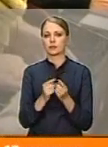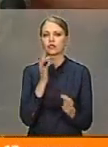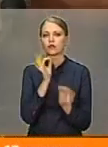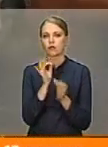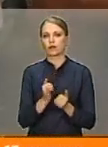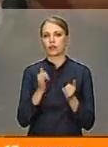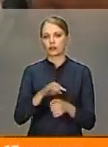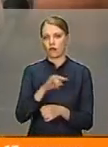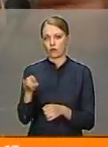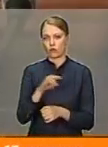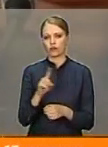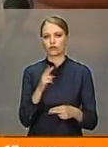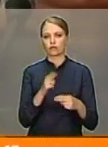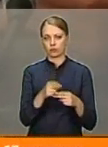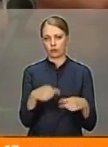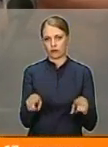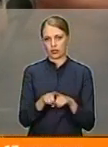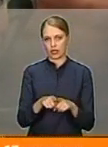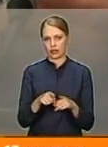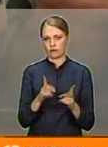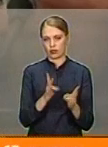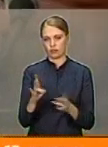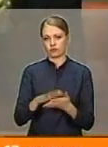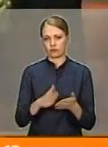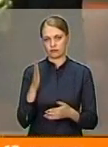рекомендацій для польотів, аби запобігти таким катастрофам надалі.